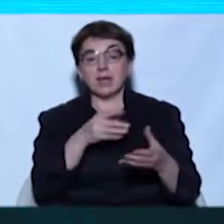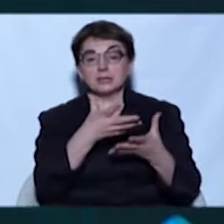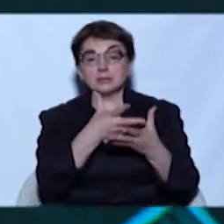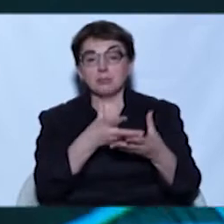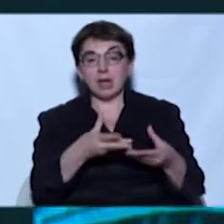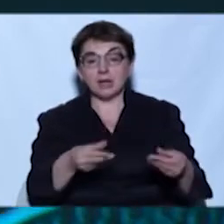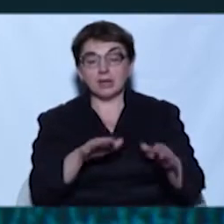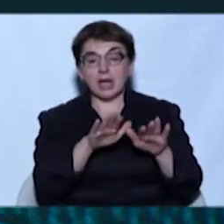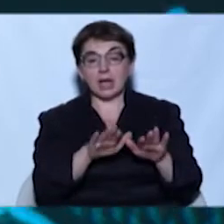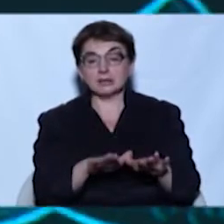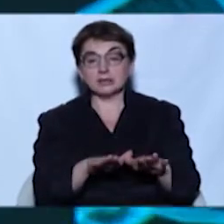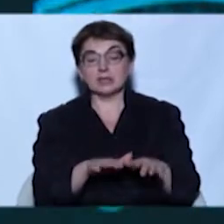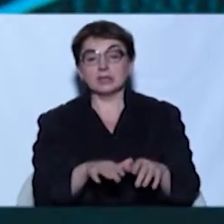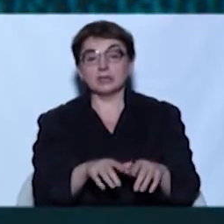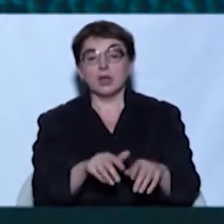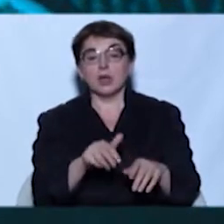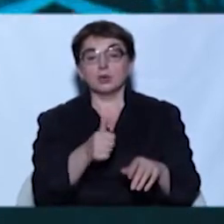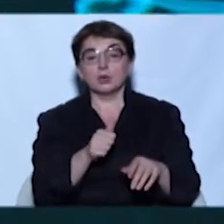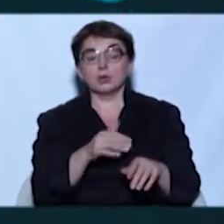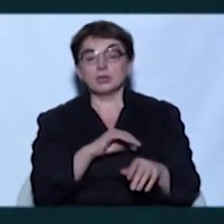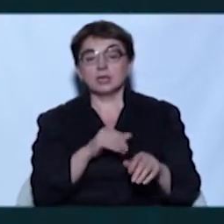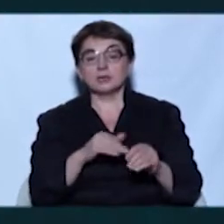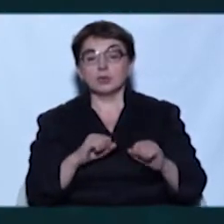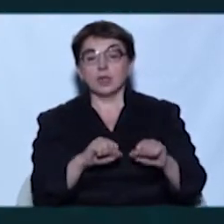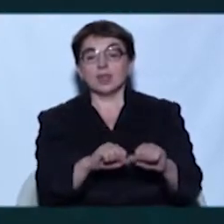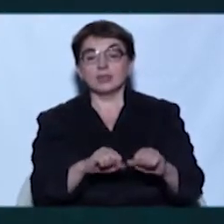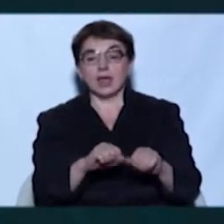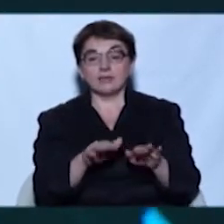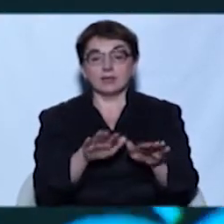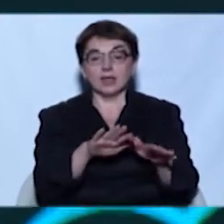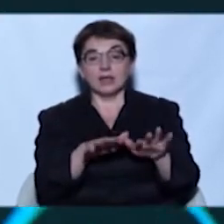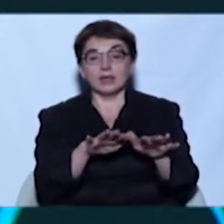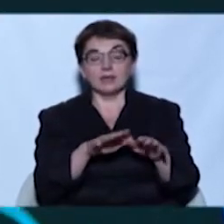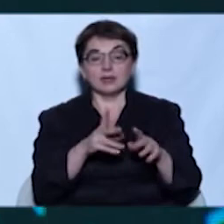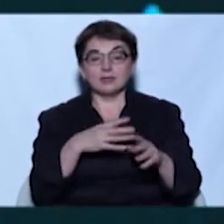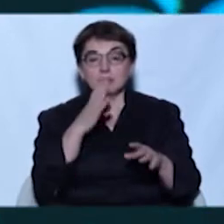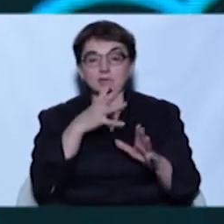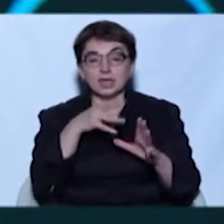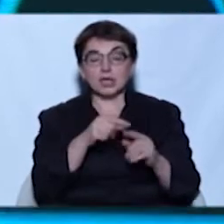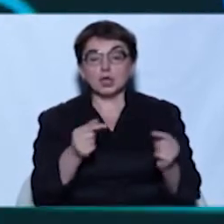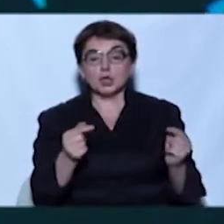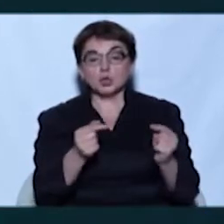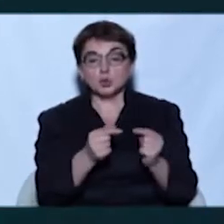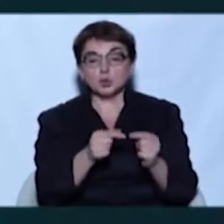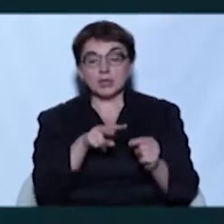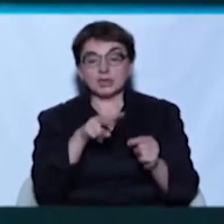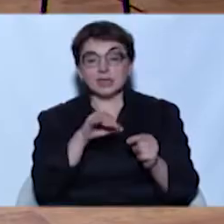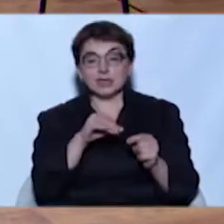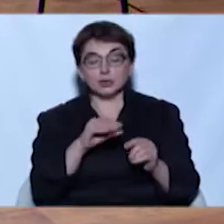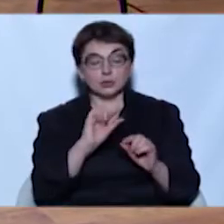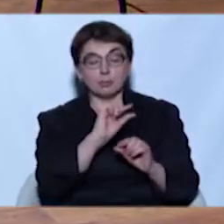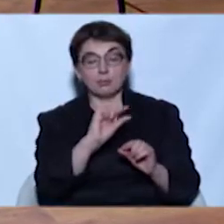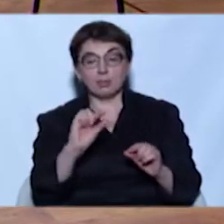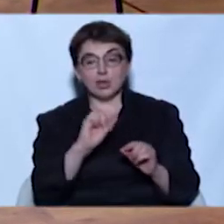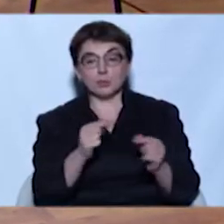გამღვალ ნაწილზე და როგორც ნავი ლივლივებს, ტივტივებს წყალში, ზუსტად ისე ტივტივებს ლითოსფეროს